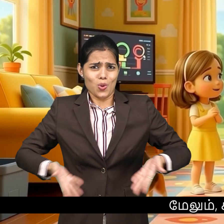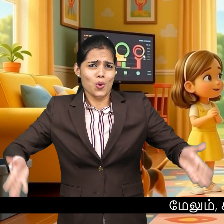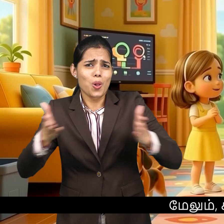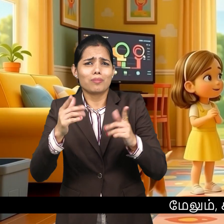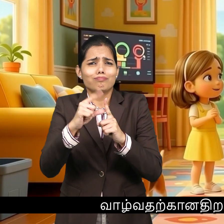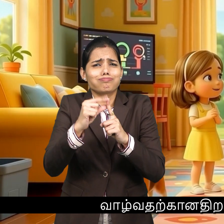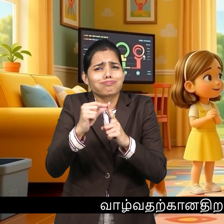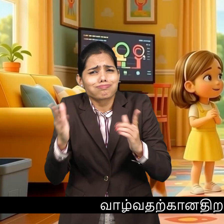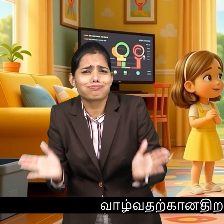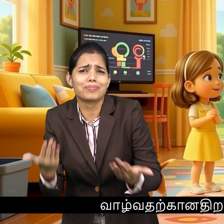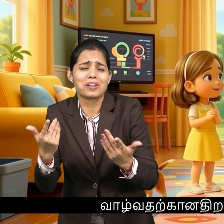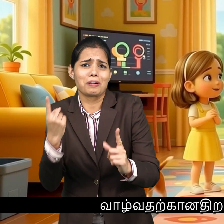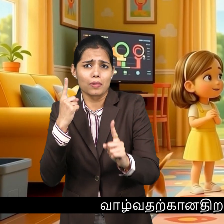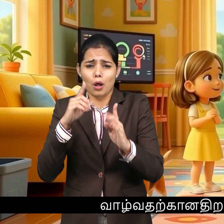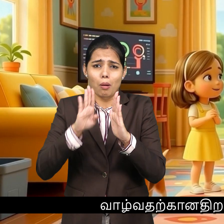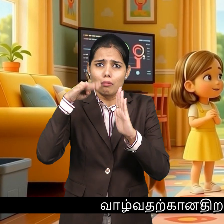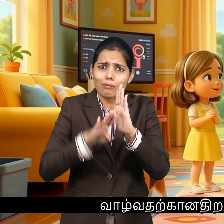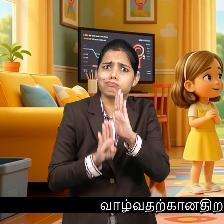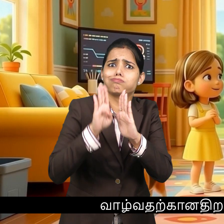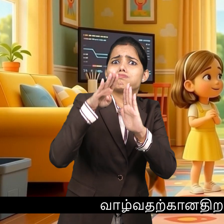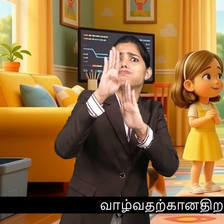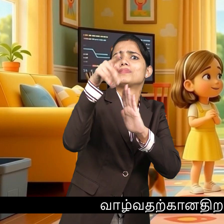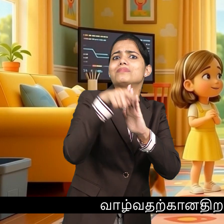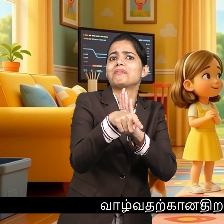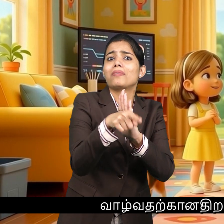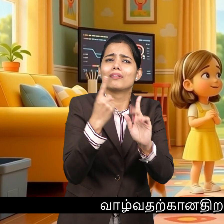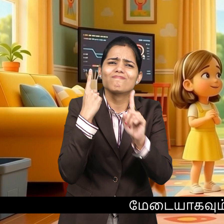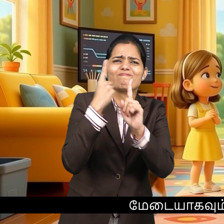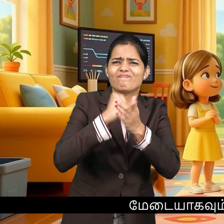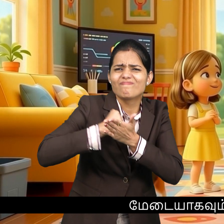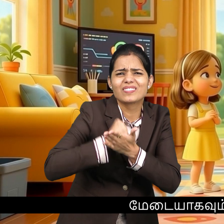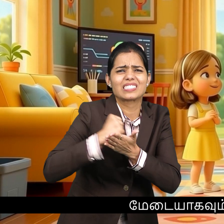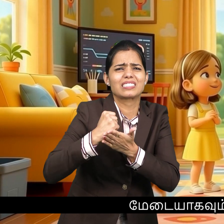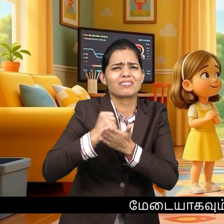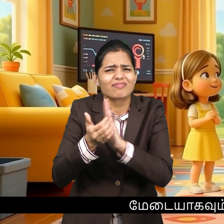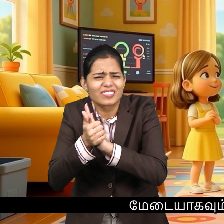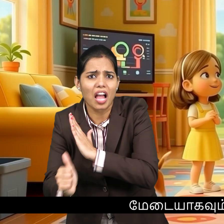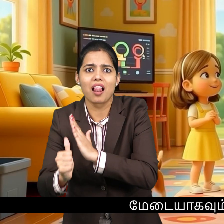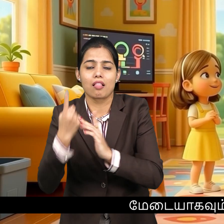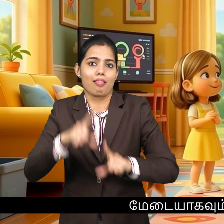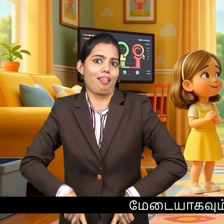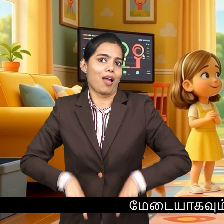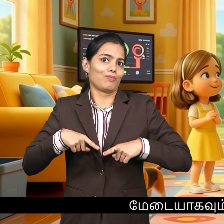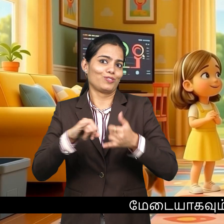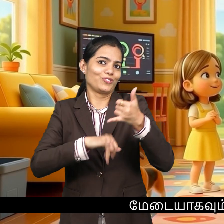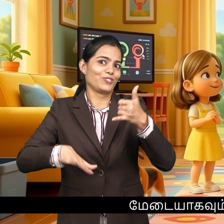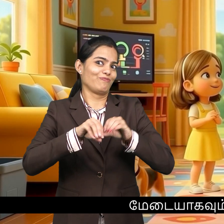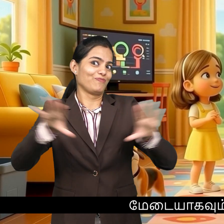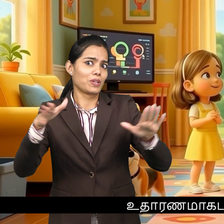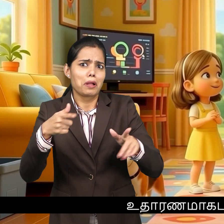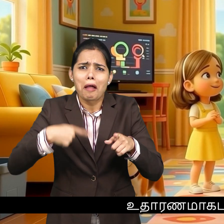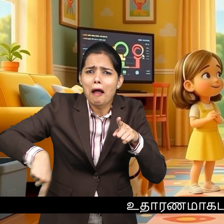மேலும் சமுதாயத்தில் வாழ்வதற்கான திறன்களையும் பயிற்சி செய்யும் மேடையாகவும்